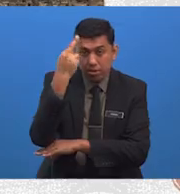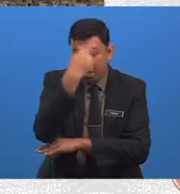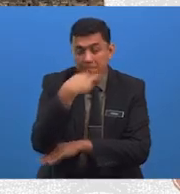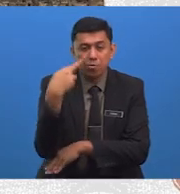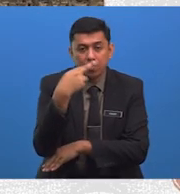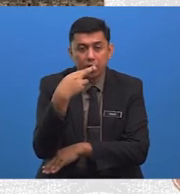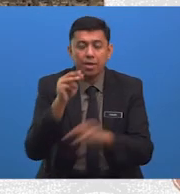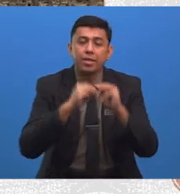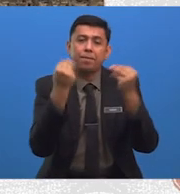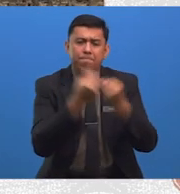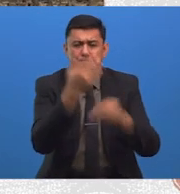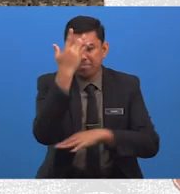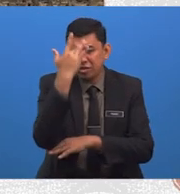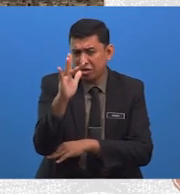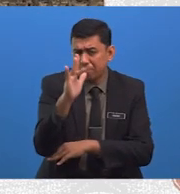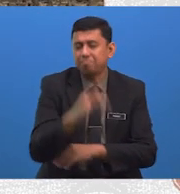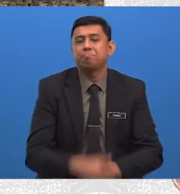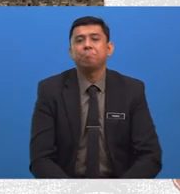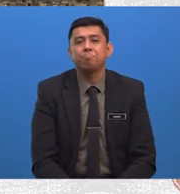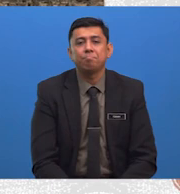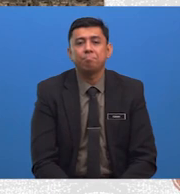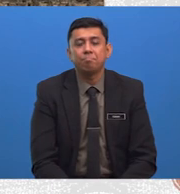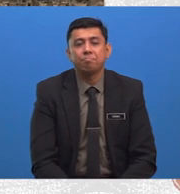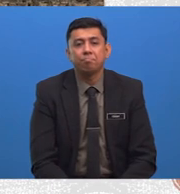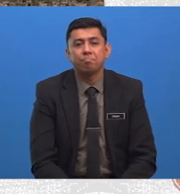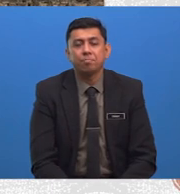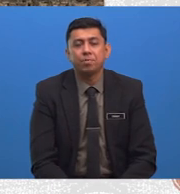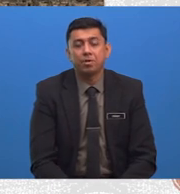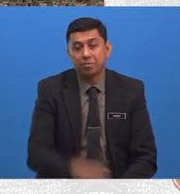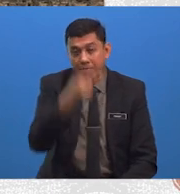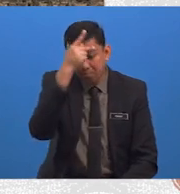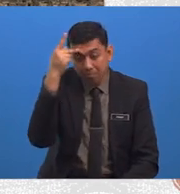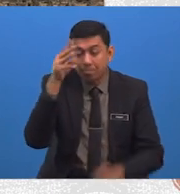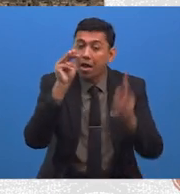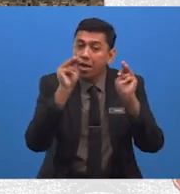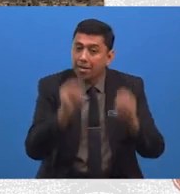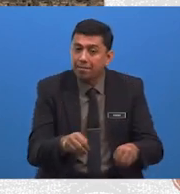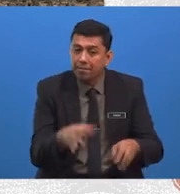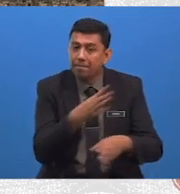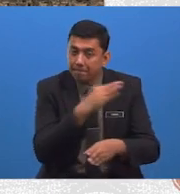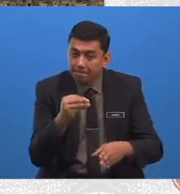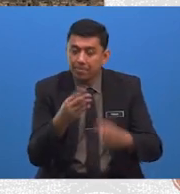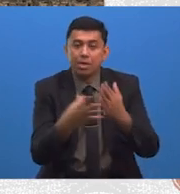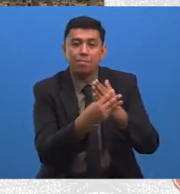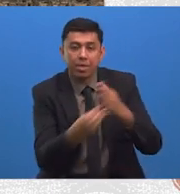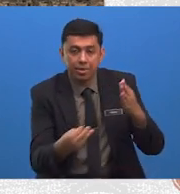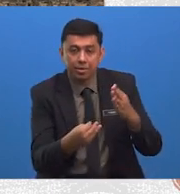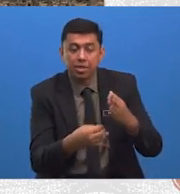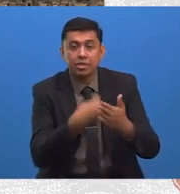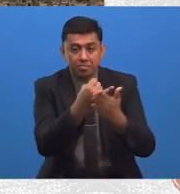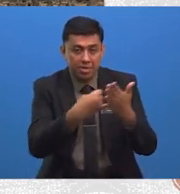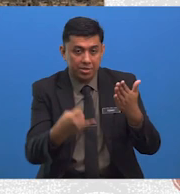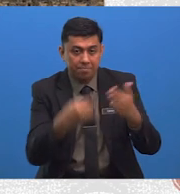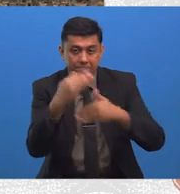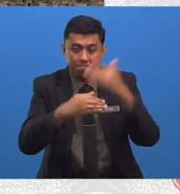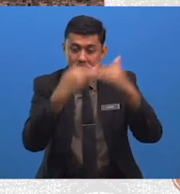merupakan masyarakat yang bijaksana. Hal yang demikian kerana mereka mampu dan berkemahiran